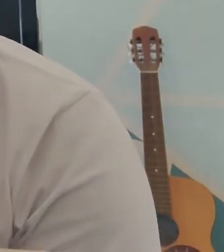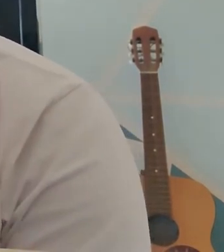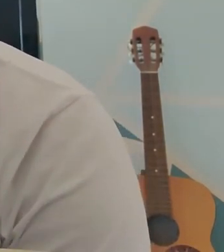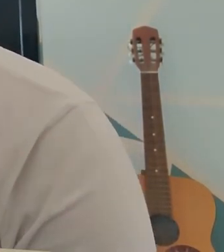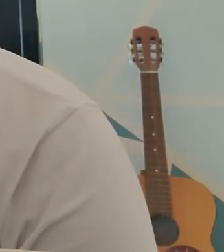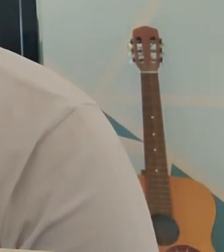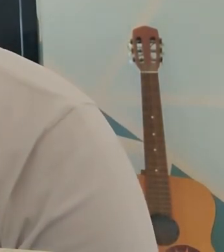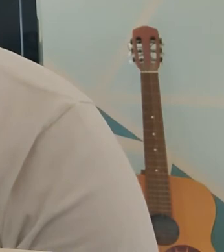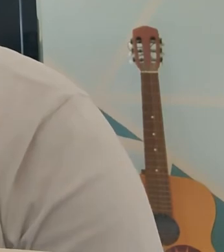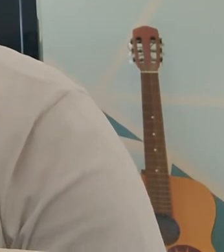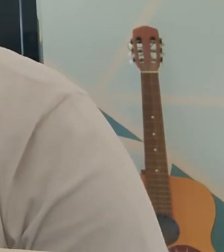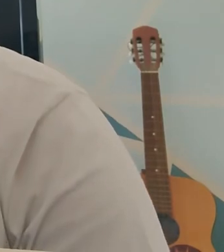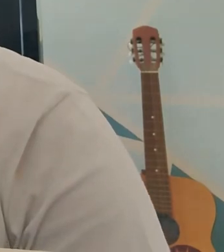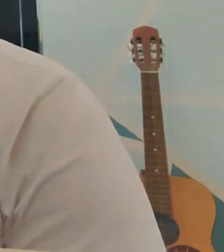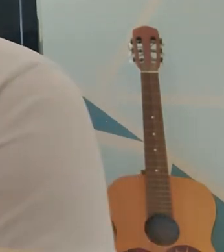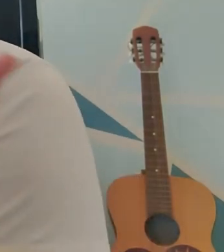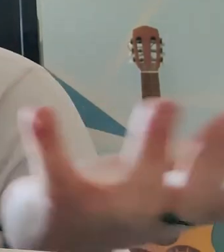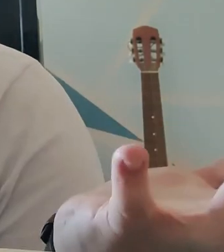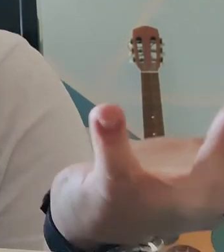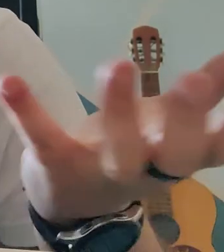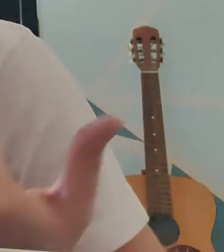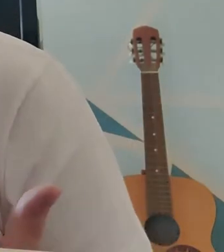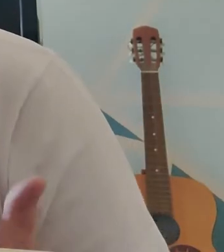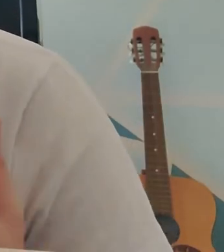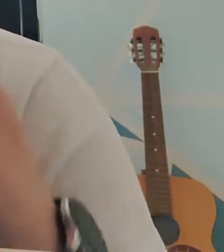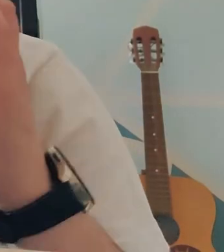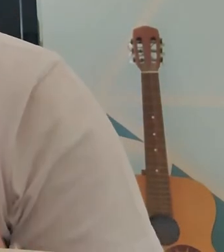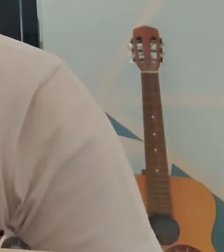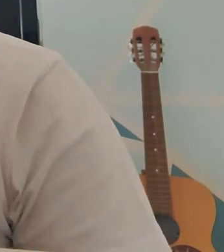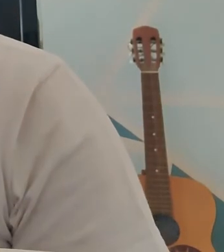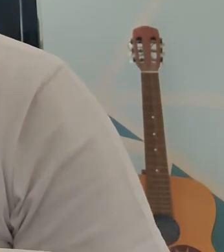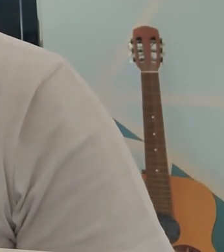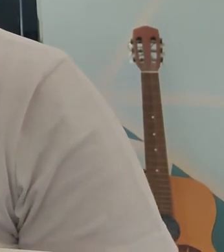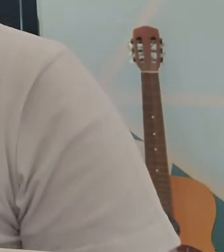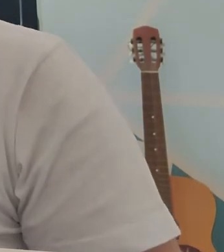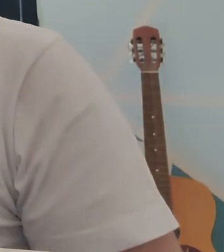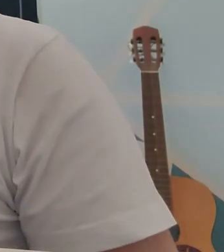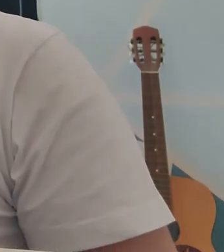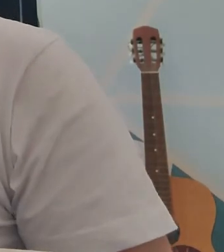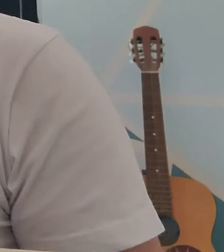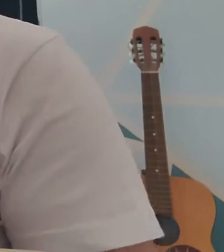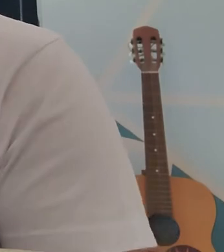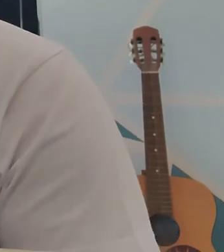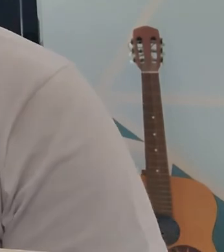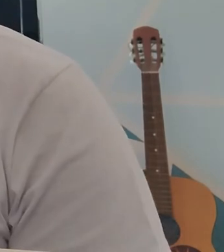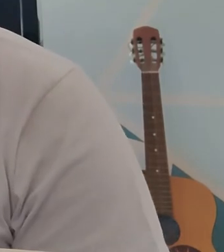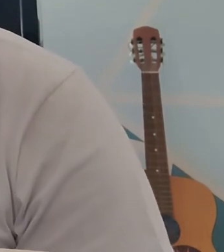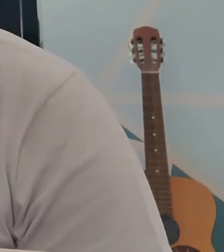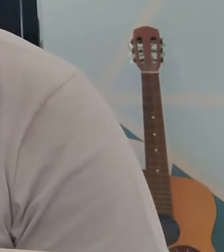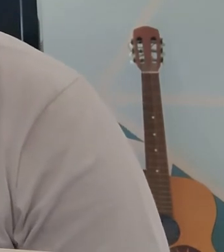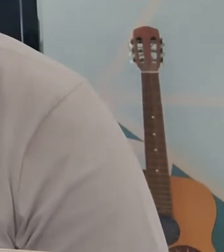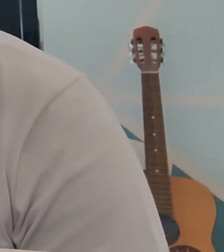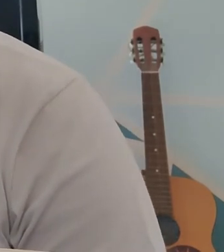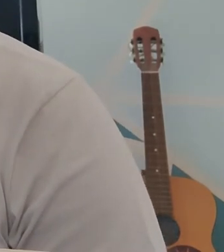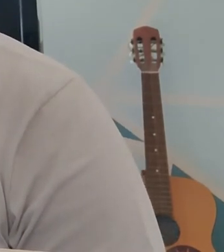stvari meni nikad nisu bile jasne kod njih i neke stvari njima nisu jasne kod mene i to je sasvim okej. Okay. Znaš, jedna od